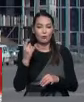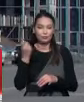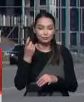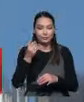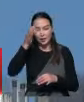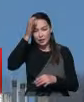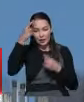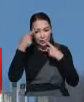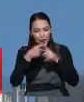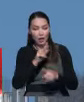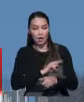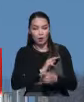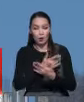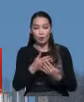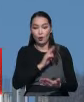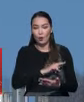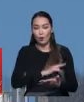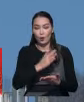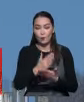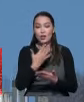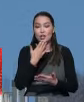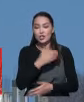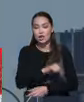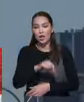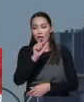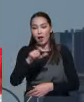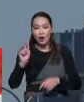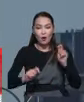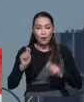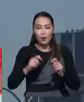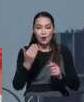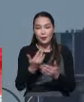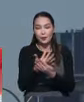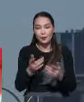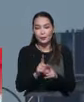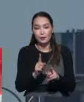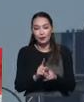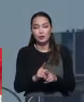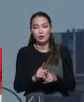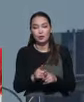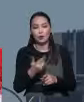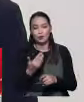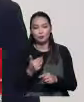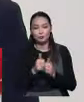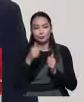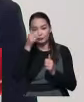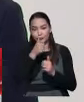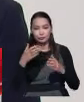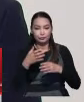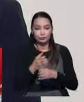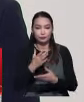техникалық қызмет саласында жұмыс істейді. Айта кетерлігі, шетел азаматтарына белгіленген 20 мыңнан астам квота жыл сайын қысқаруда.